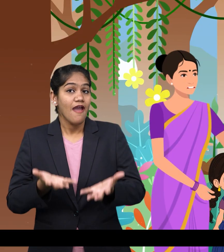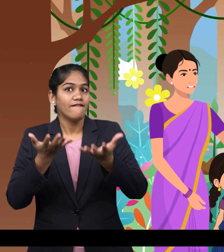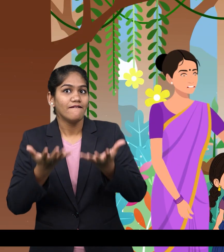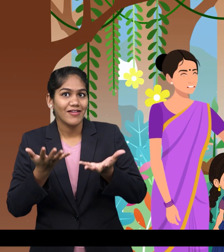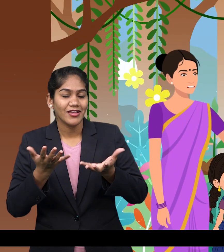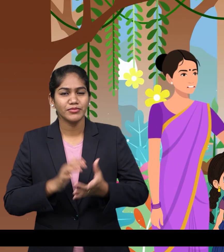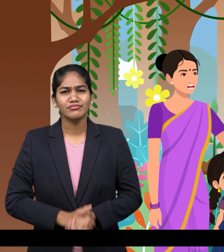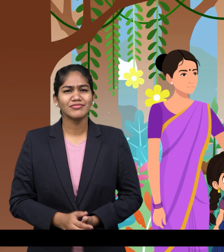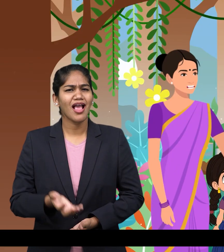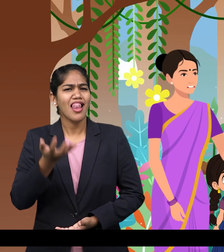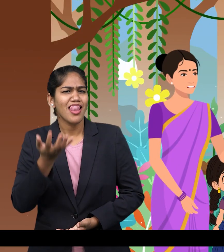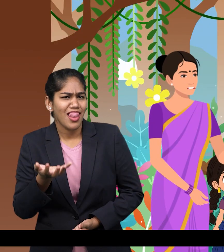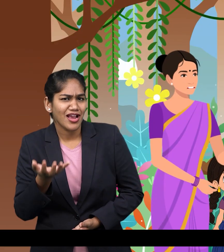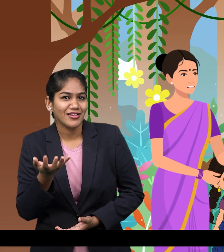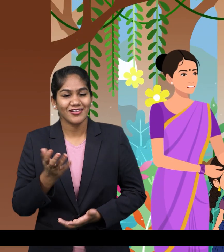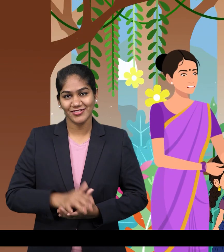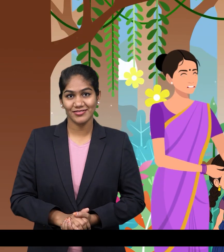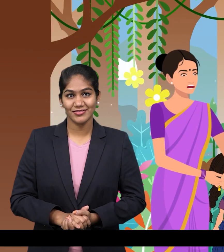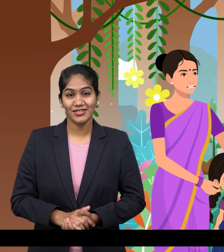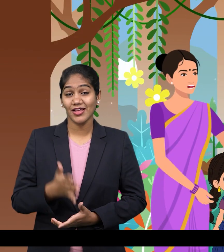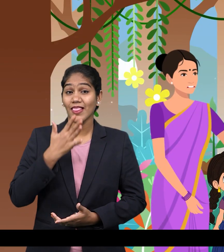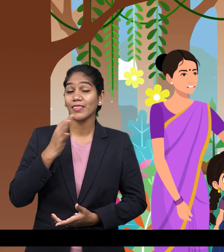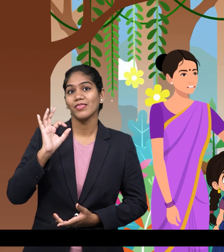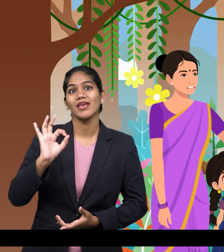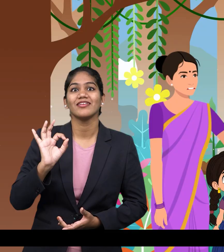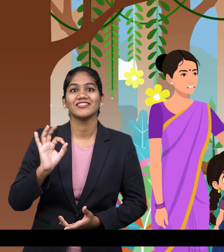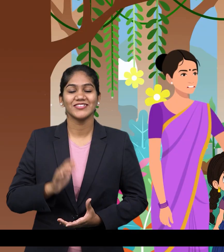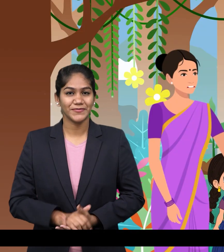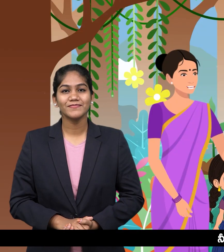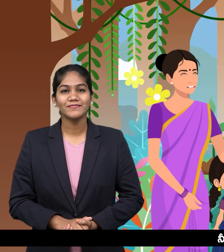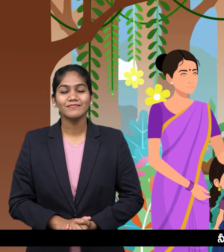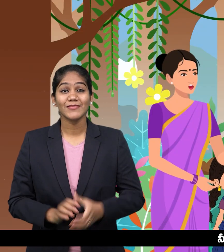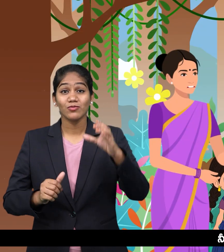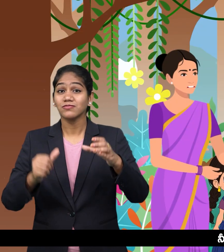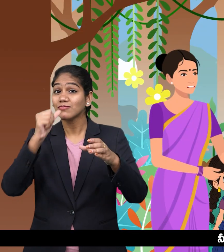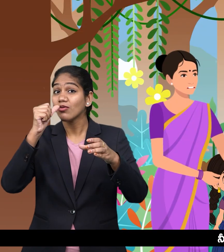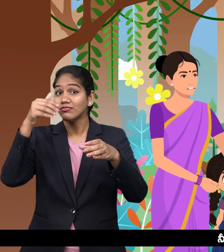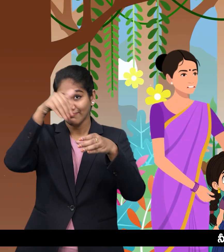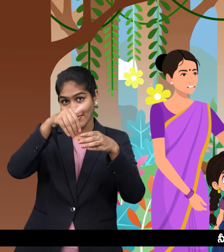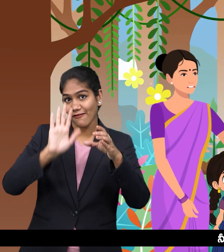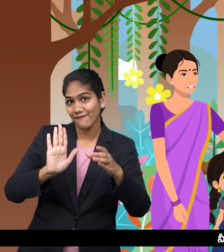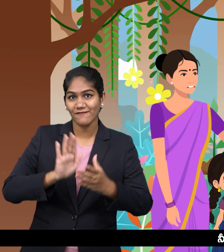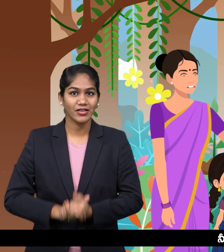బరువైన, తేలికైన, రుచి, నీటితో కూడిన,